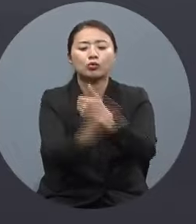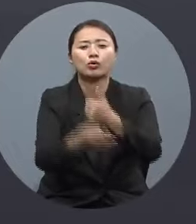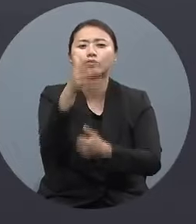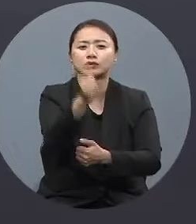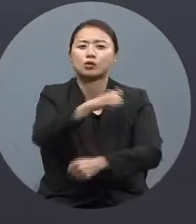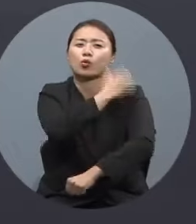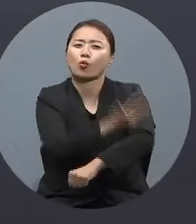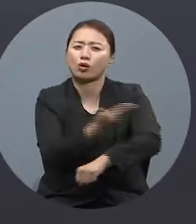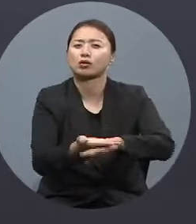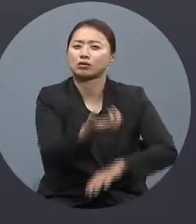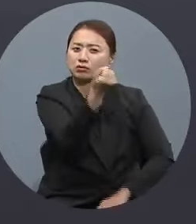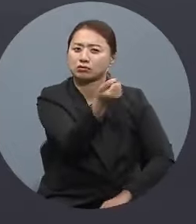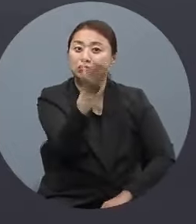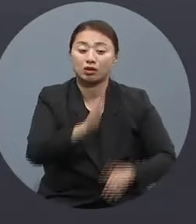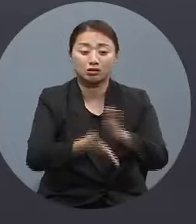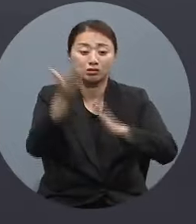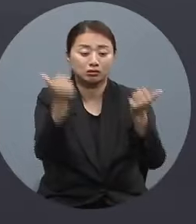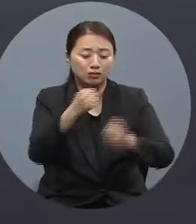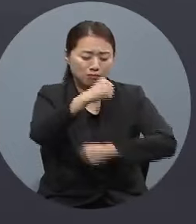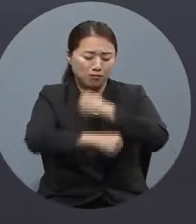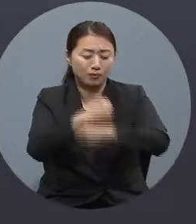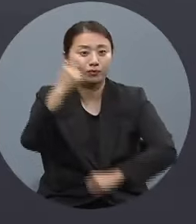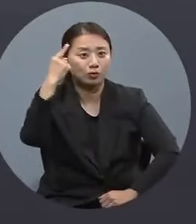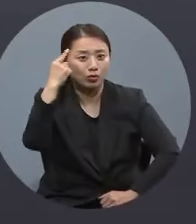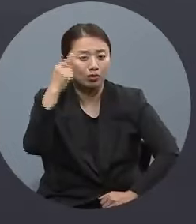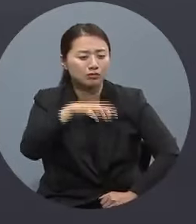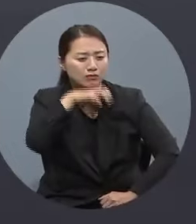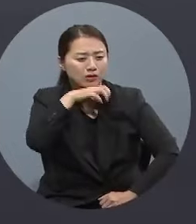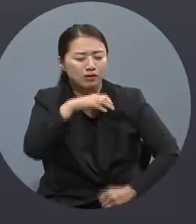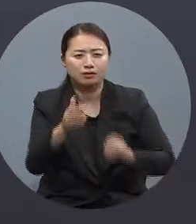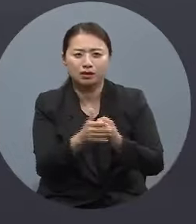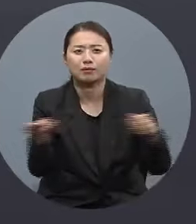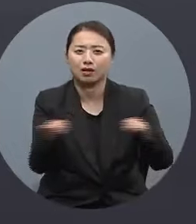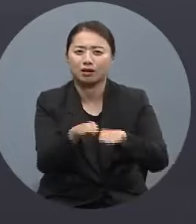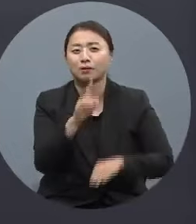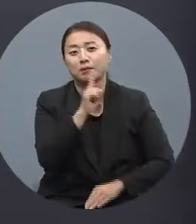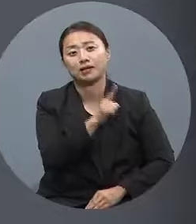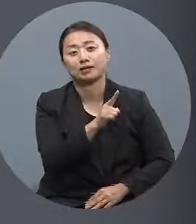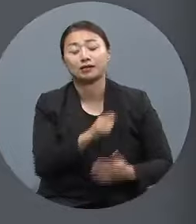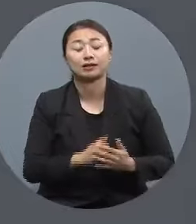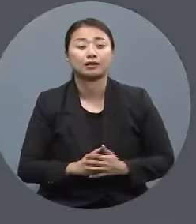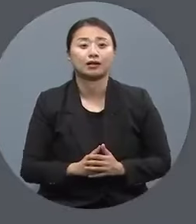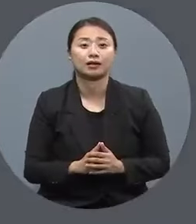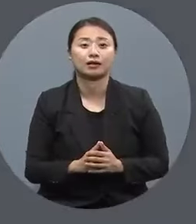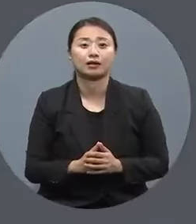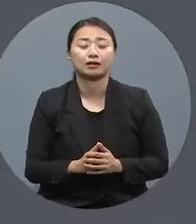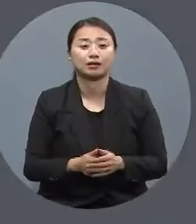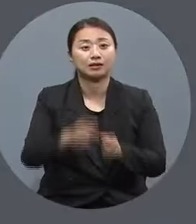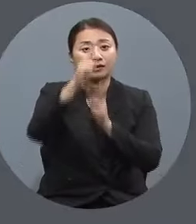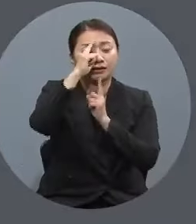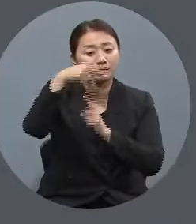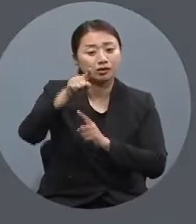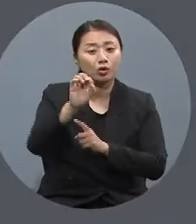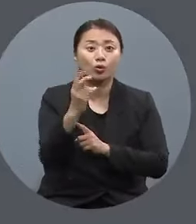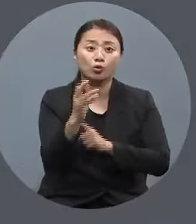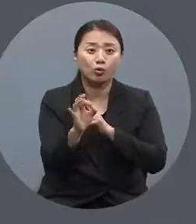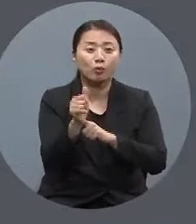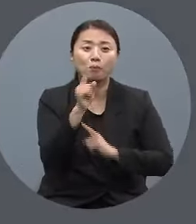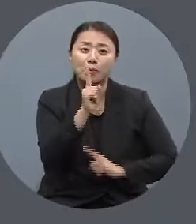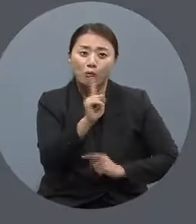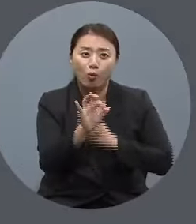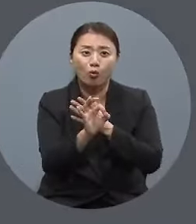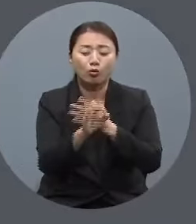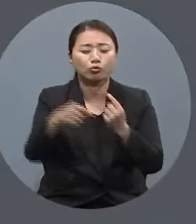상임위원장이 하는 건데 의장이 독단적으로 운영에 나서고 있다고 말했습니다 그러자 이성용 의장도